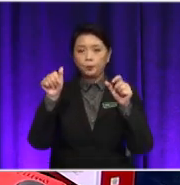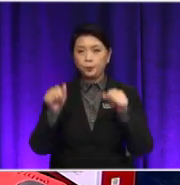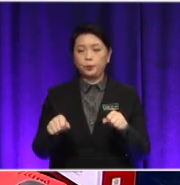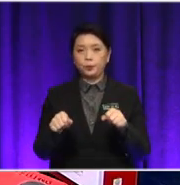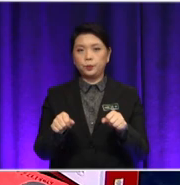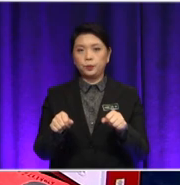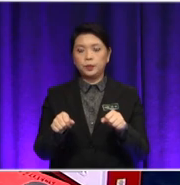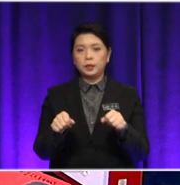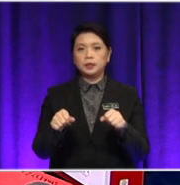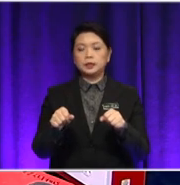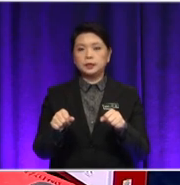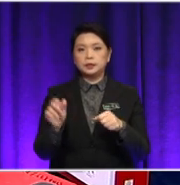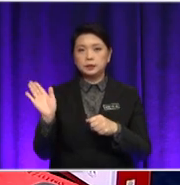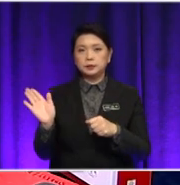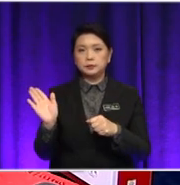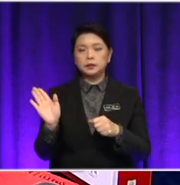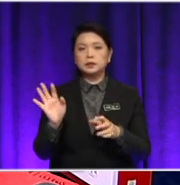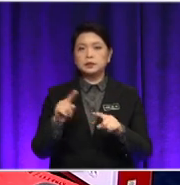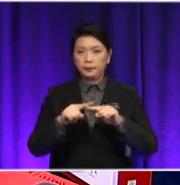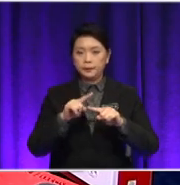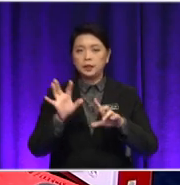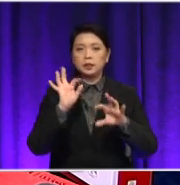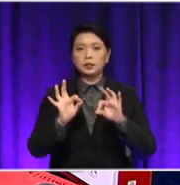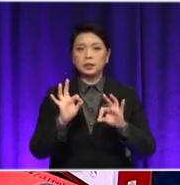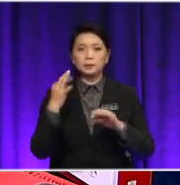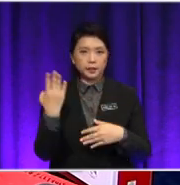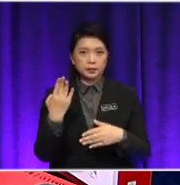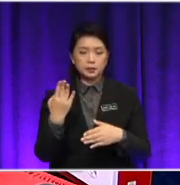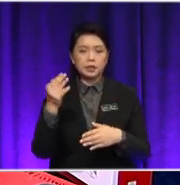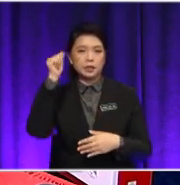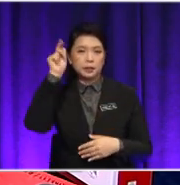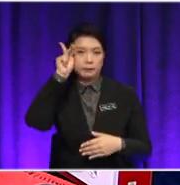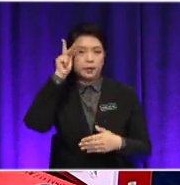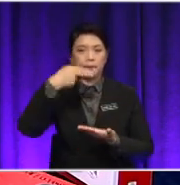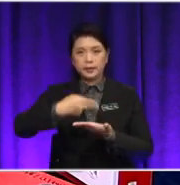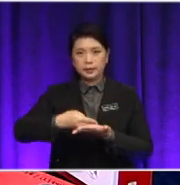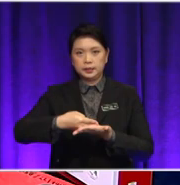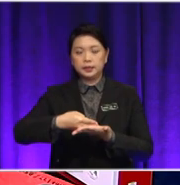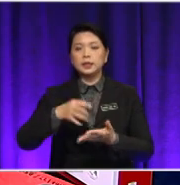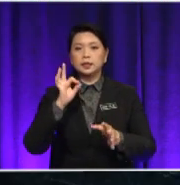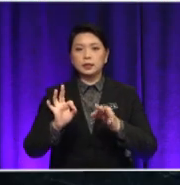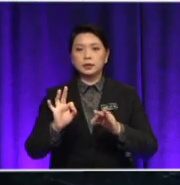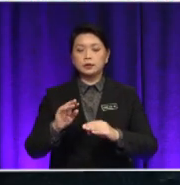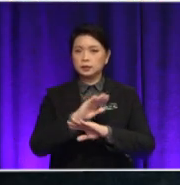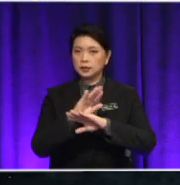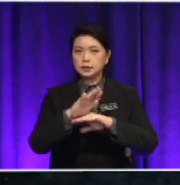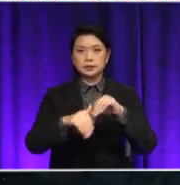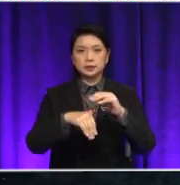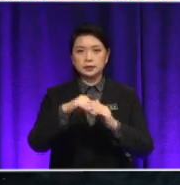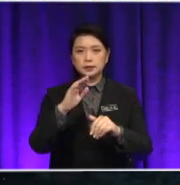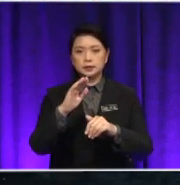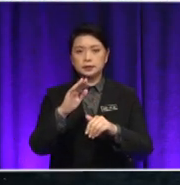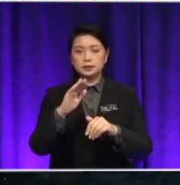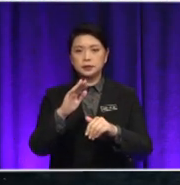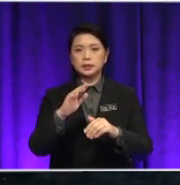Akmal baringlah untuk keadaan yang lebih selesa. Okay. Sekiranya keadaan dia tidak selesa, Akmal dia baring